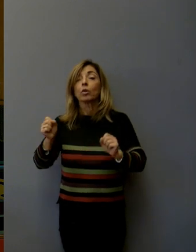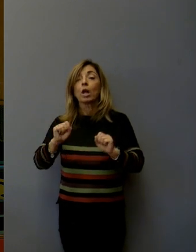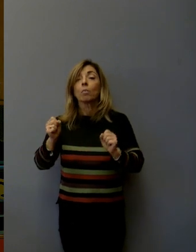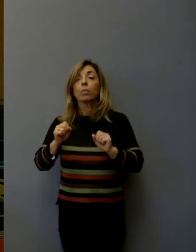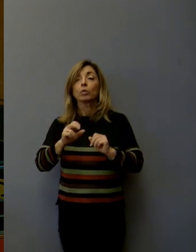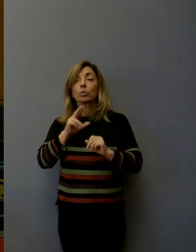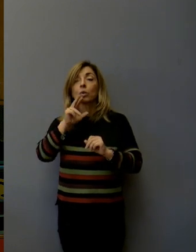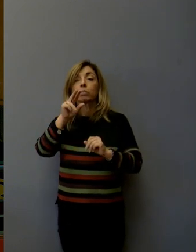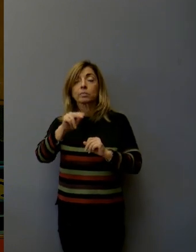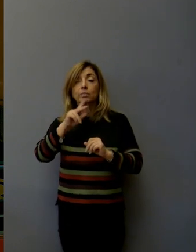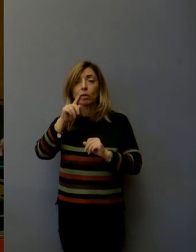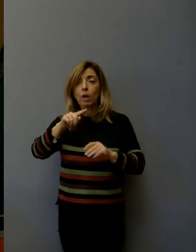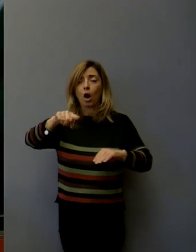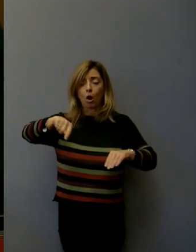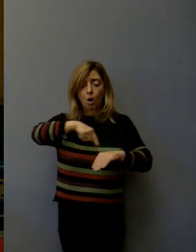parentesi